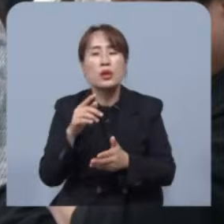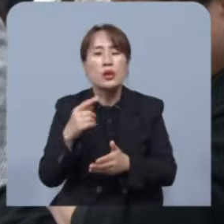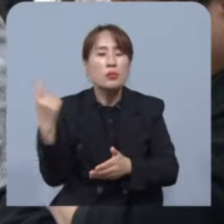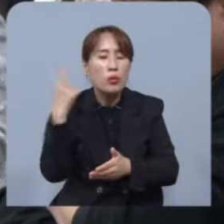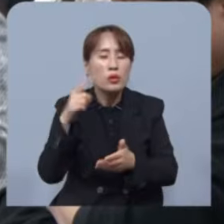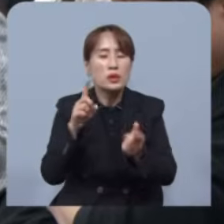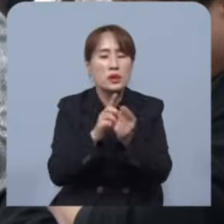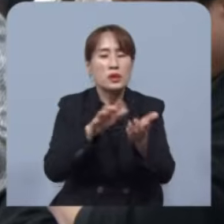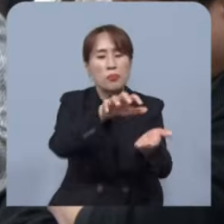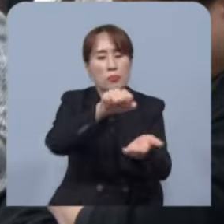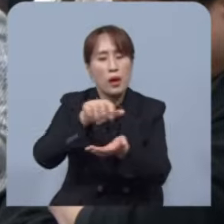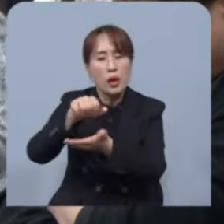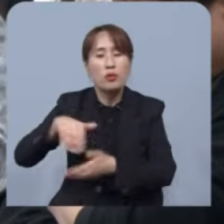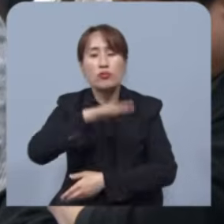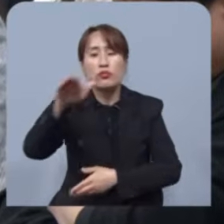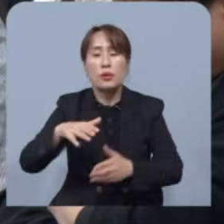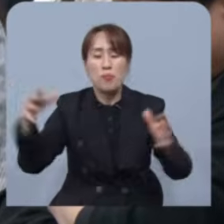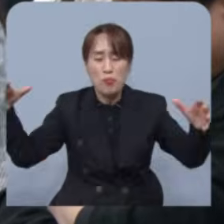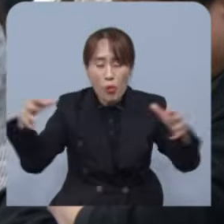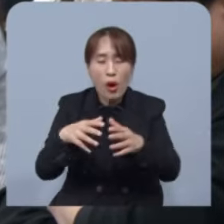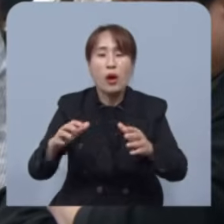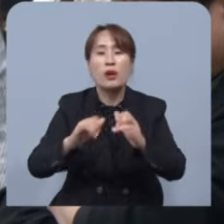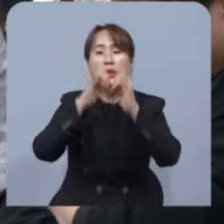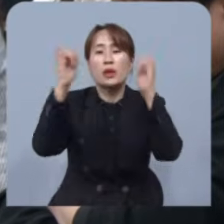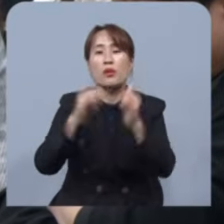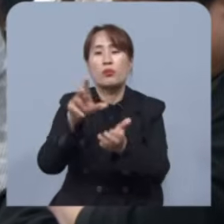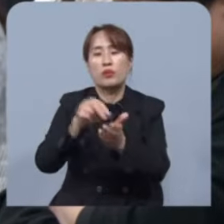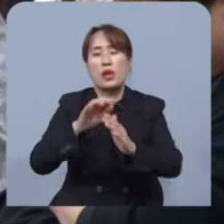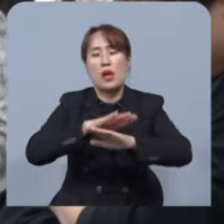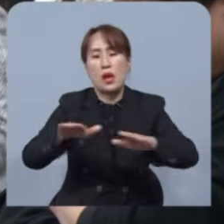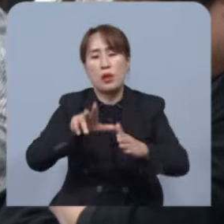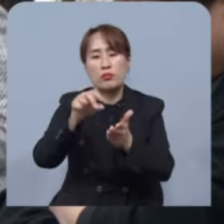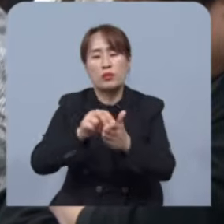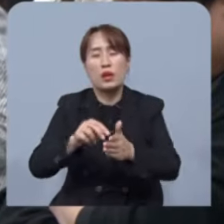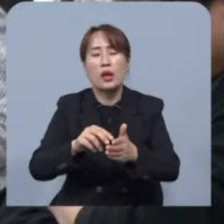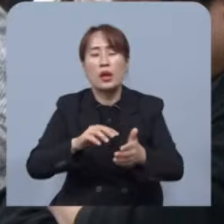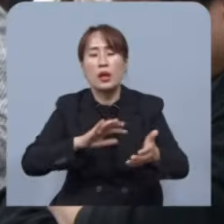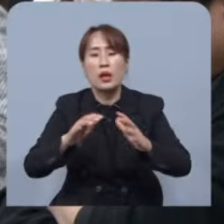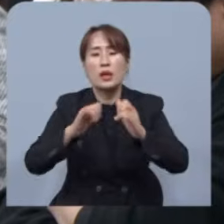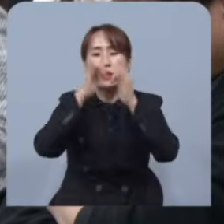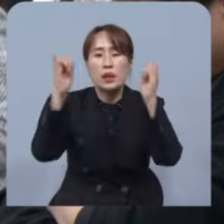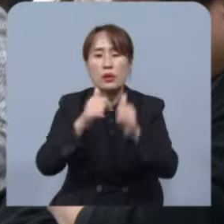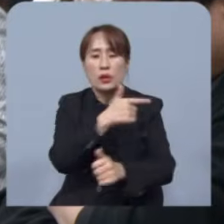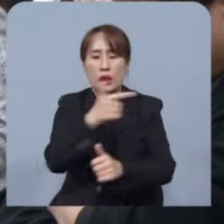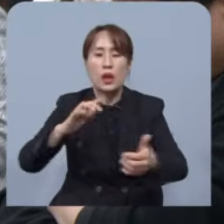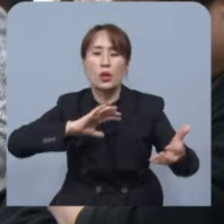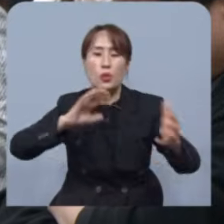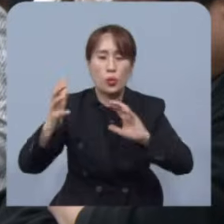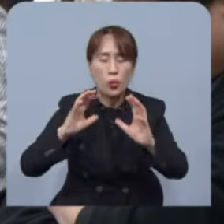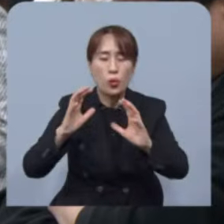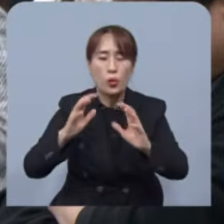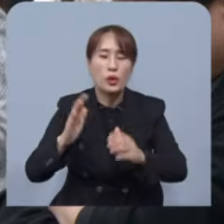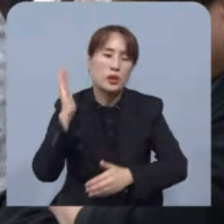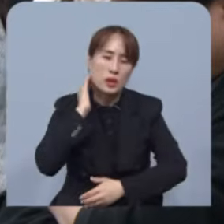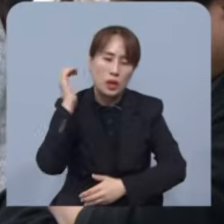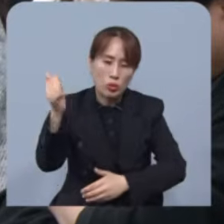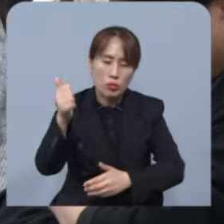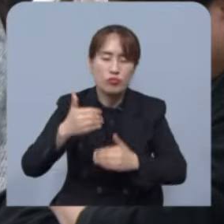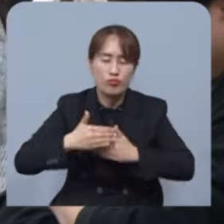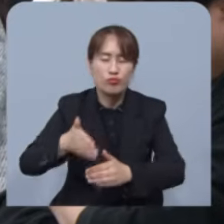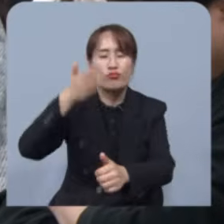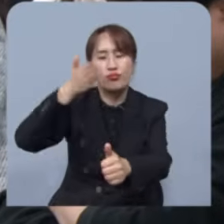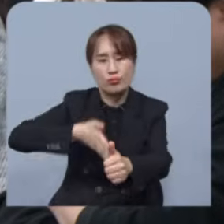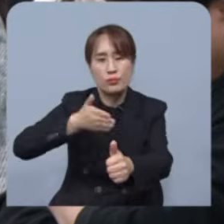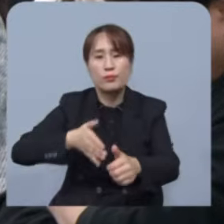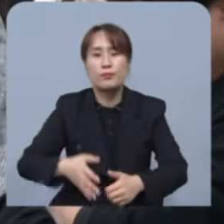등을 담아서 우리 사회가 인구 문제를 해결할 실마리를 찾는 사회적 대토론회를 대통령님이 추진해